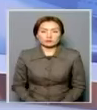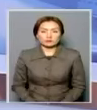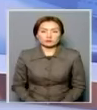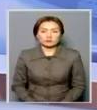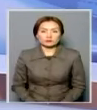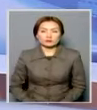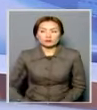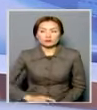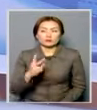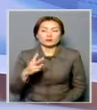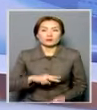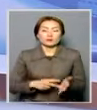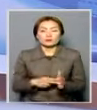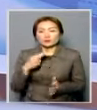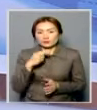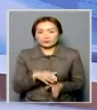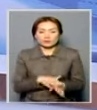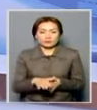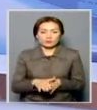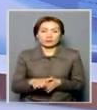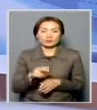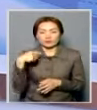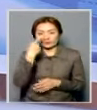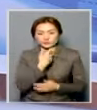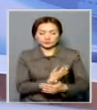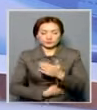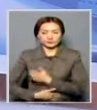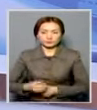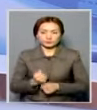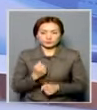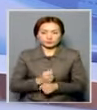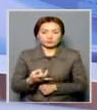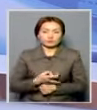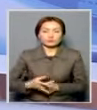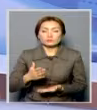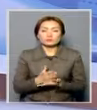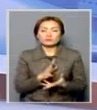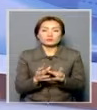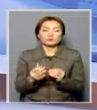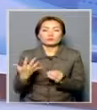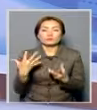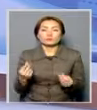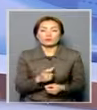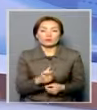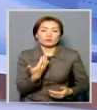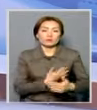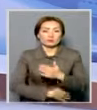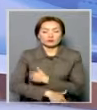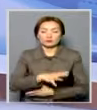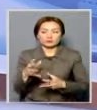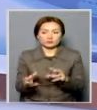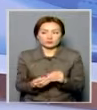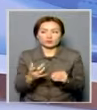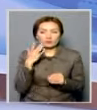второй этап проекта эффективная реабилитация лиц инвалидностью стартовал в нашем регионе в течение пяти дней люди с ограниченными возможностями